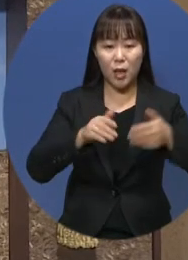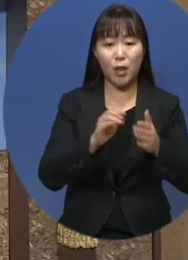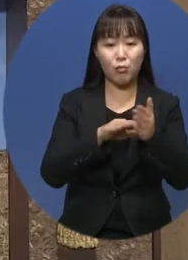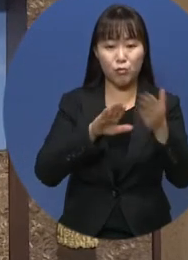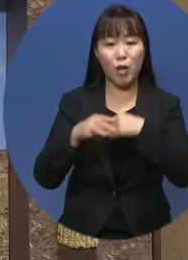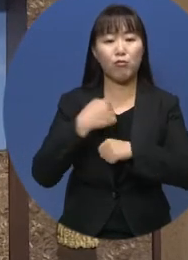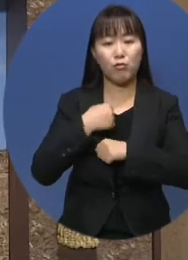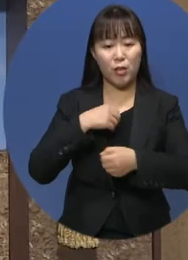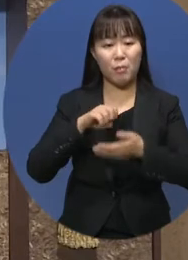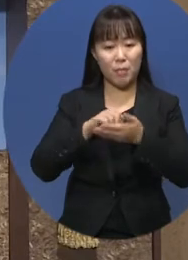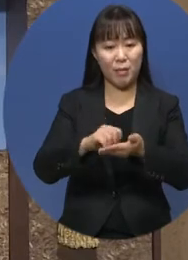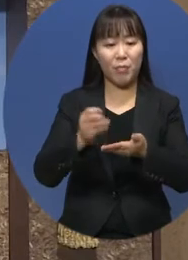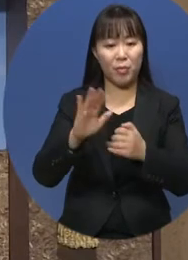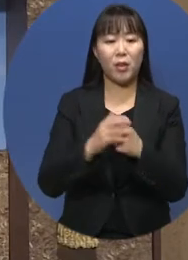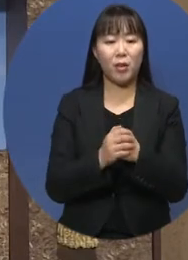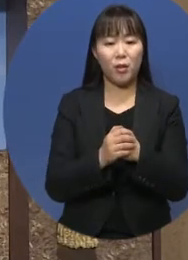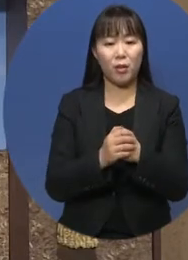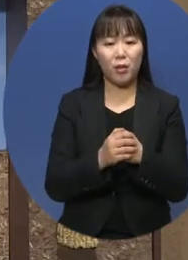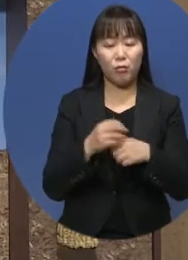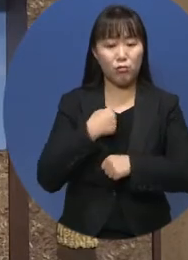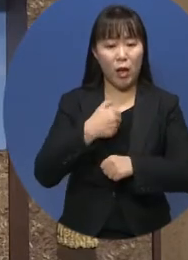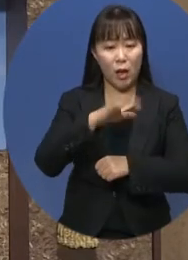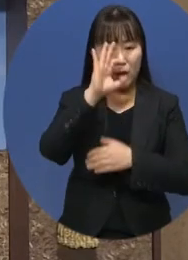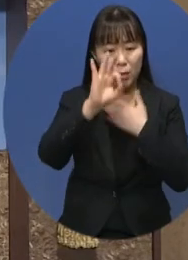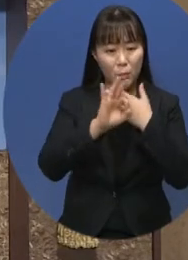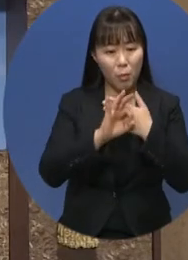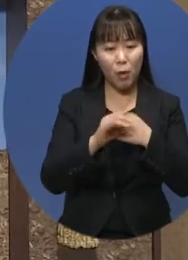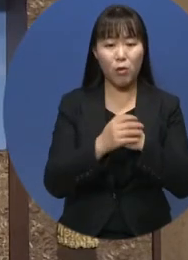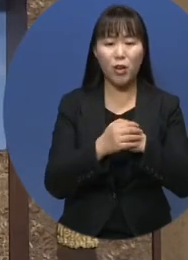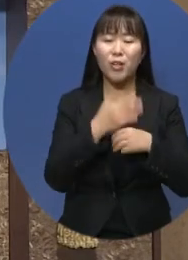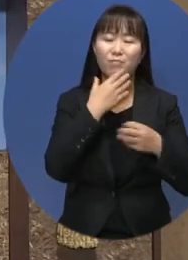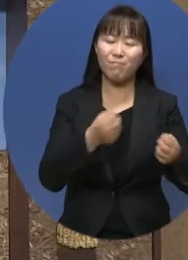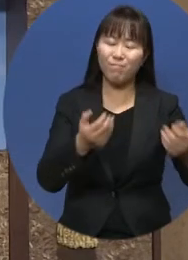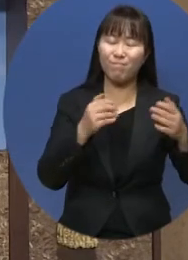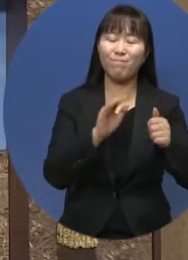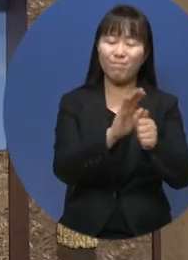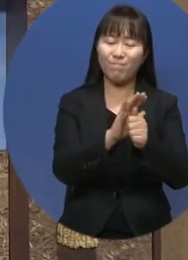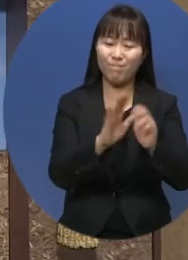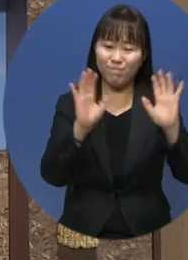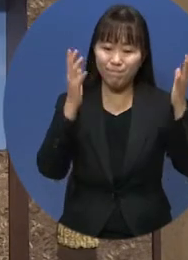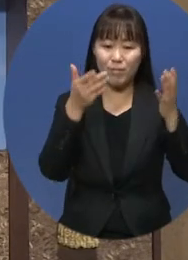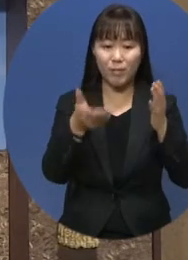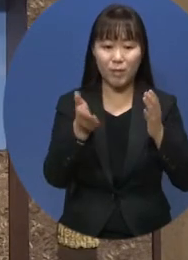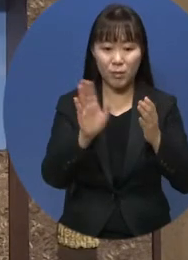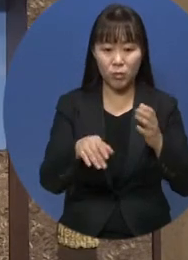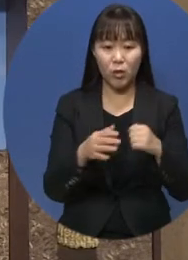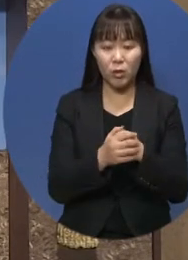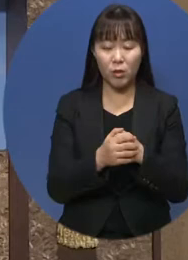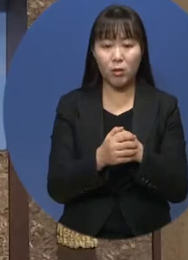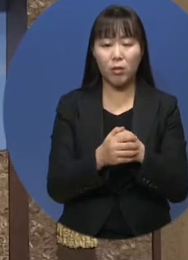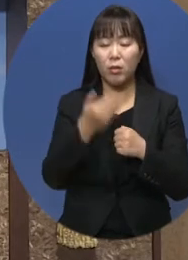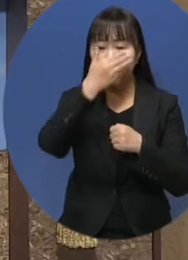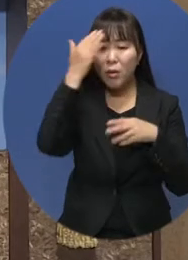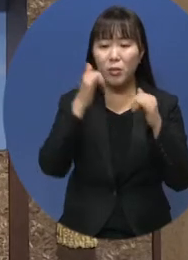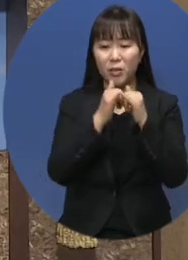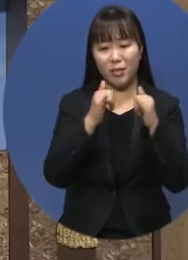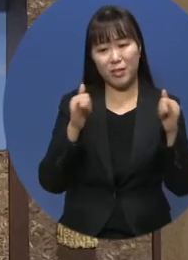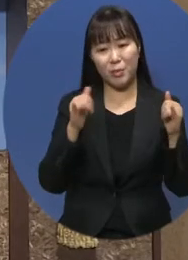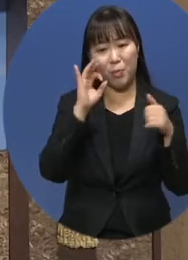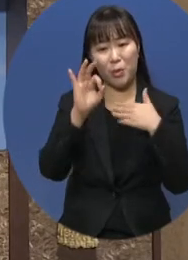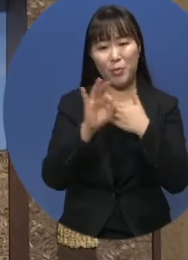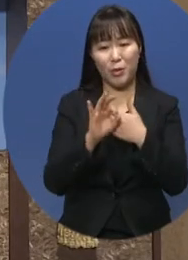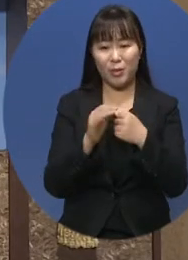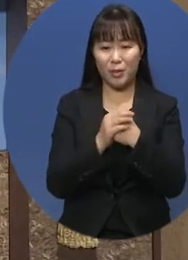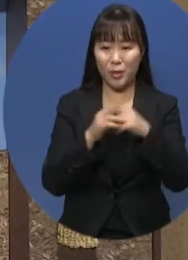근데 이 군대갈때 보면 막 축하도 해주고 격려도 해주고 하는데 우리 청년들이 사실